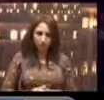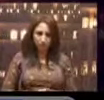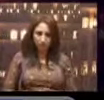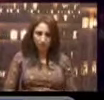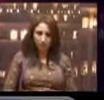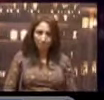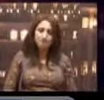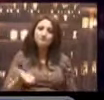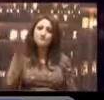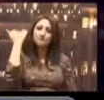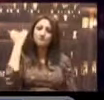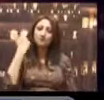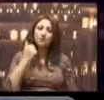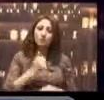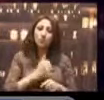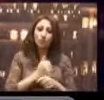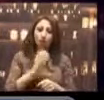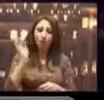كانت